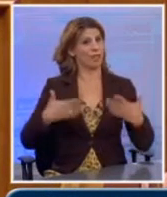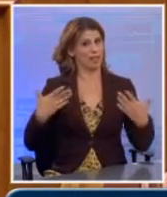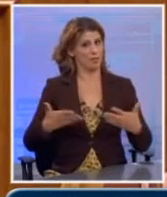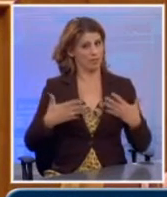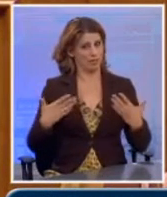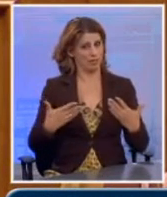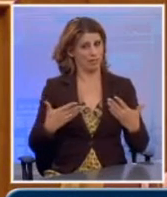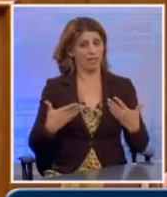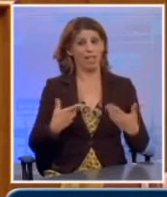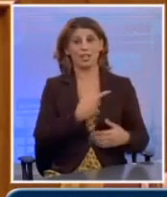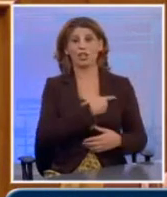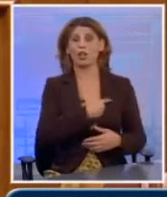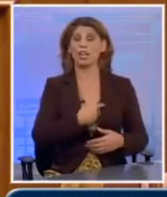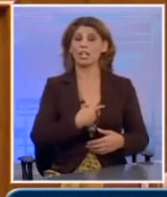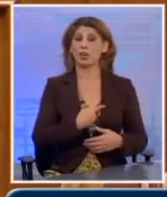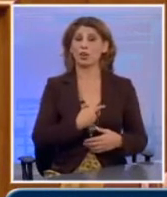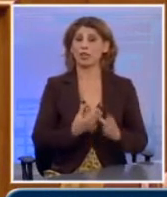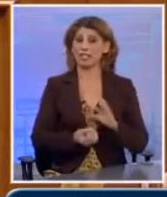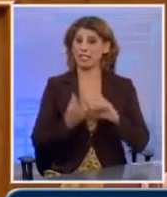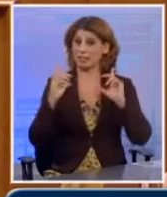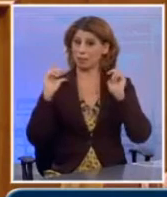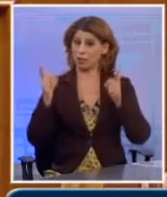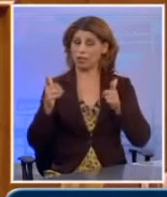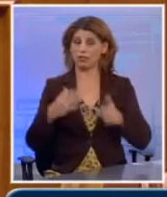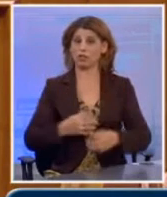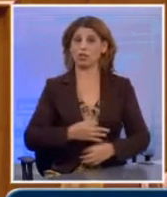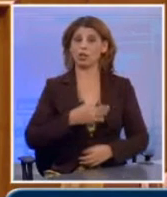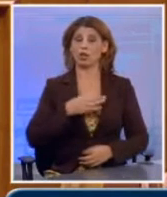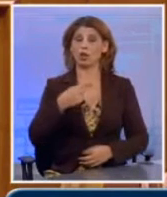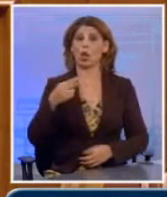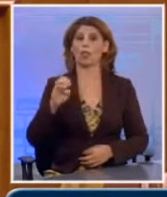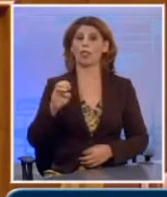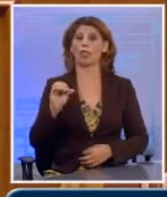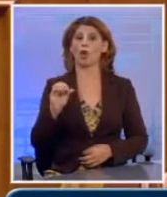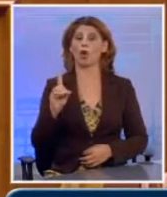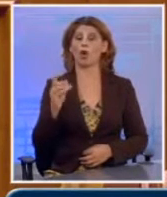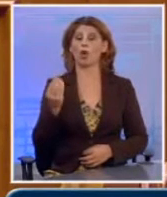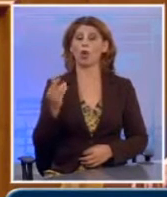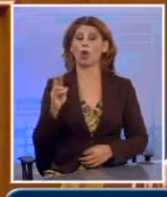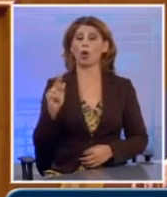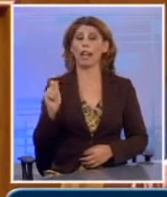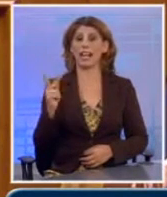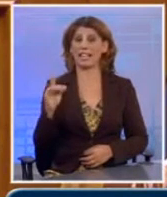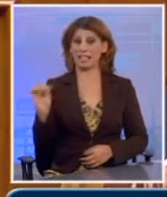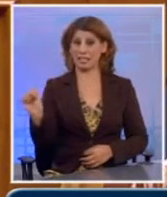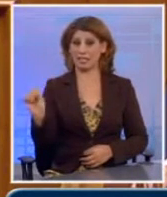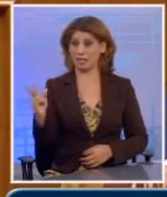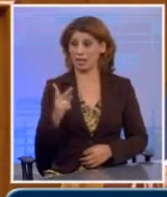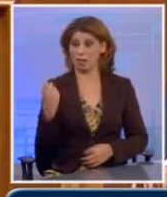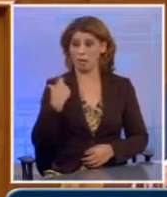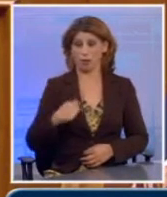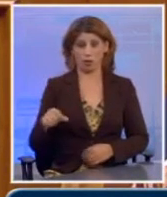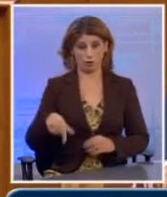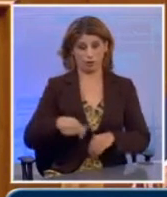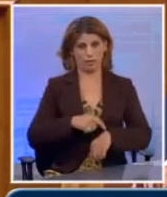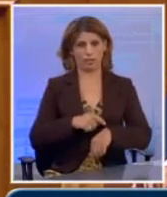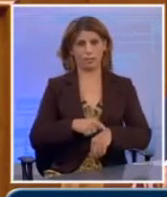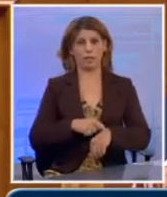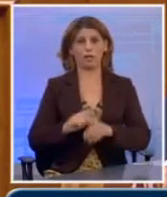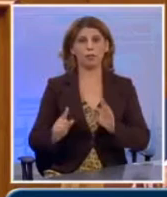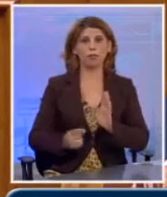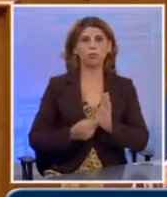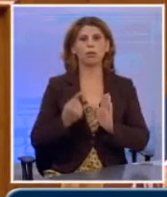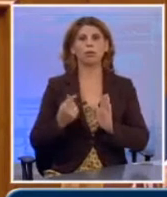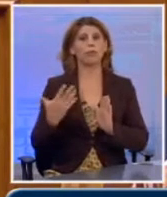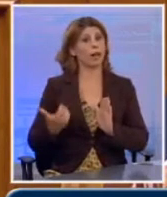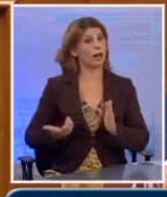που και ο αρχηγός της αξιωματικής αντιπολίτευσης και ο κύριος Θοδωράκης, οι οποίοι υπουσιάζουν αυτή τη στιγμή, για πρώτη φορά είχαν